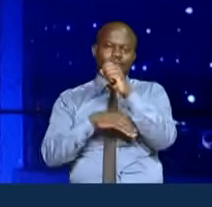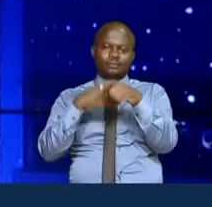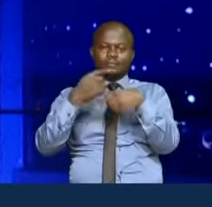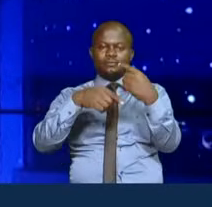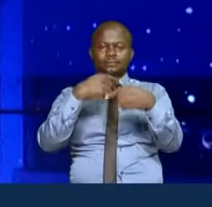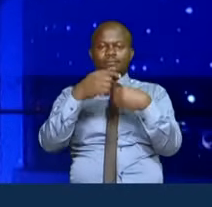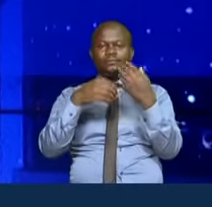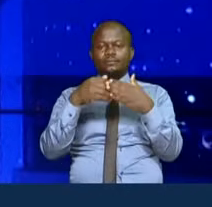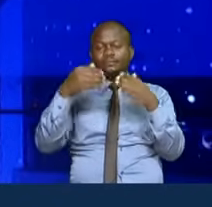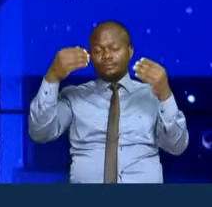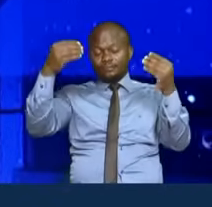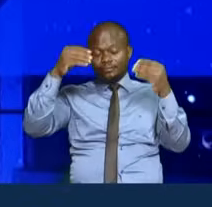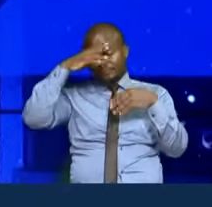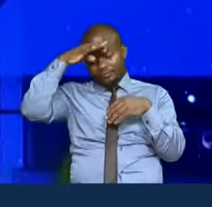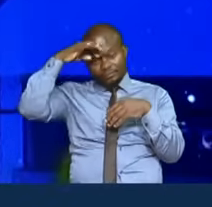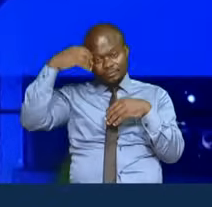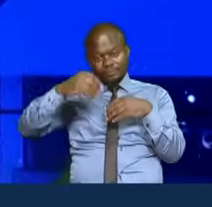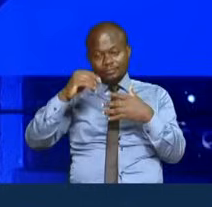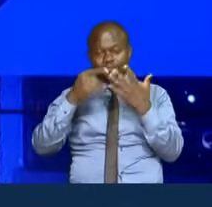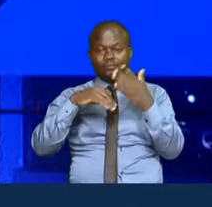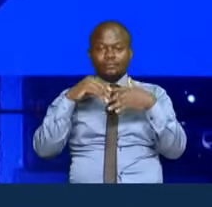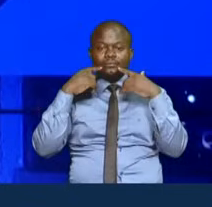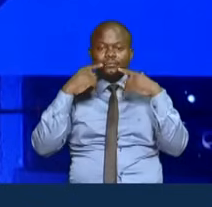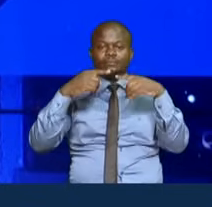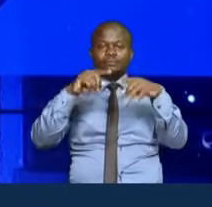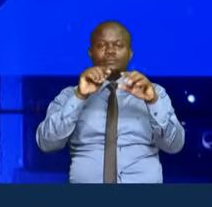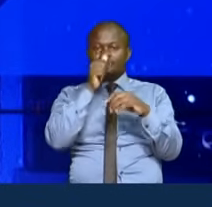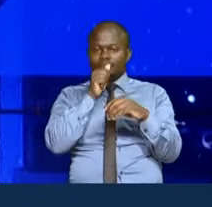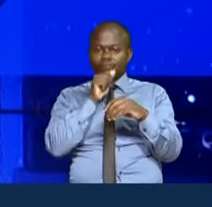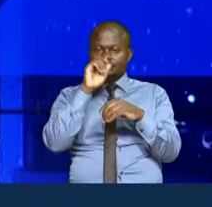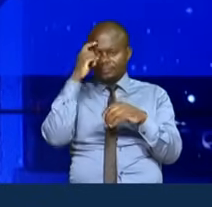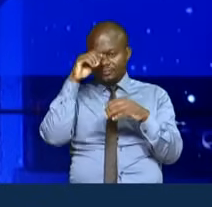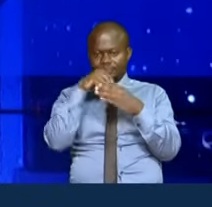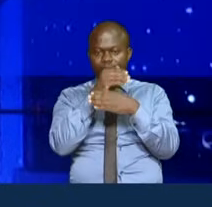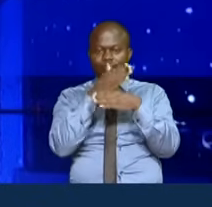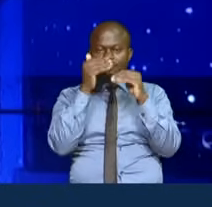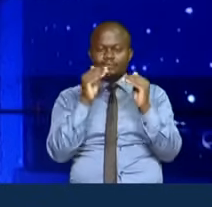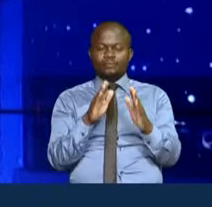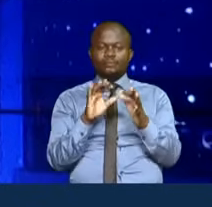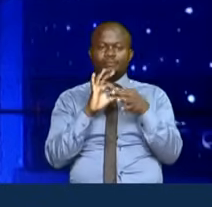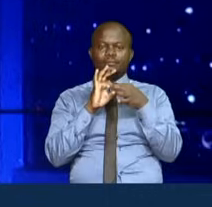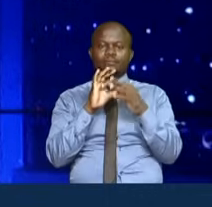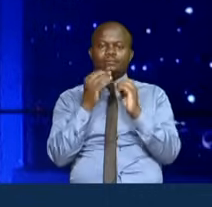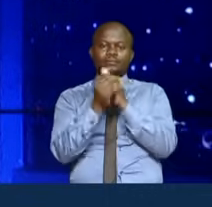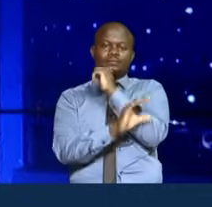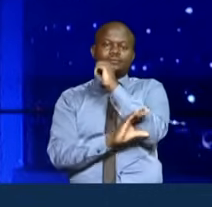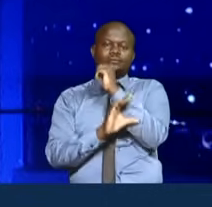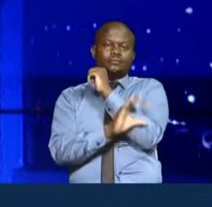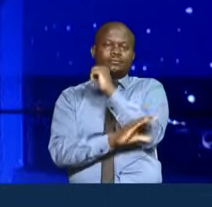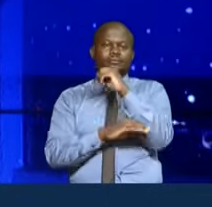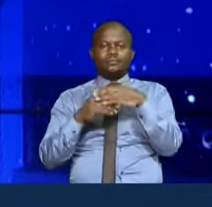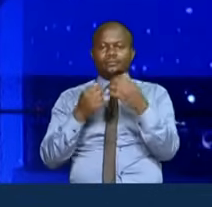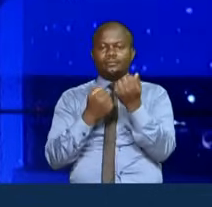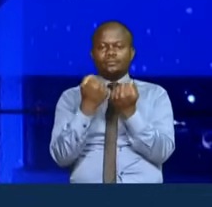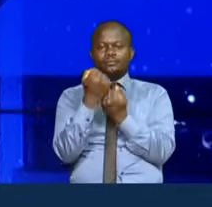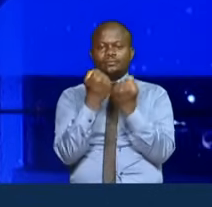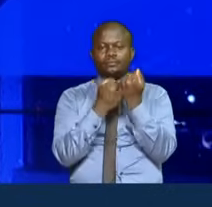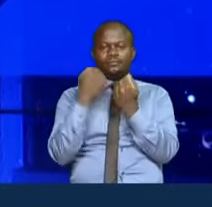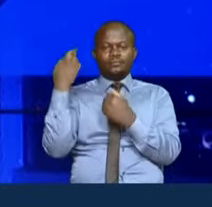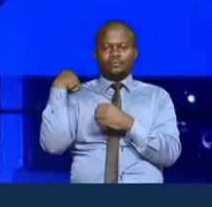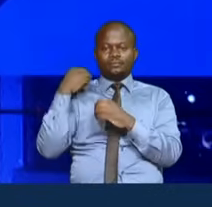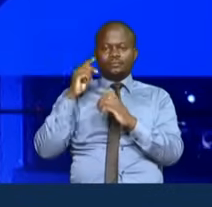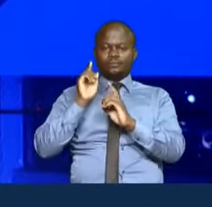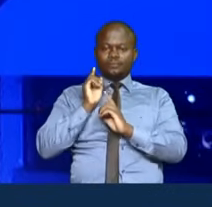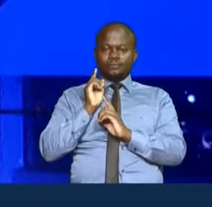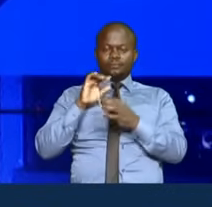gikomeza kugorana. Ibi rero ni byatangajwe n'umunyamabanga wa leta muri Ministeri y'Ububanyi n'Amahanga n'Ubutwererane ushinzwe